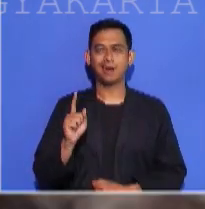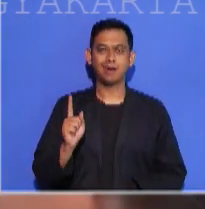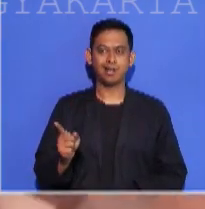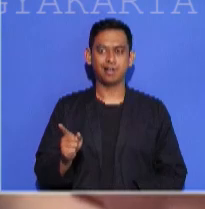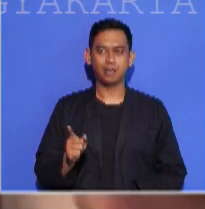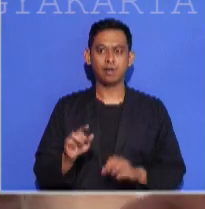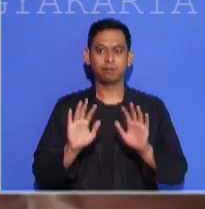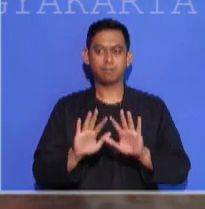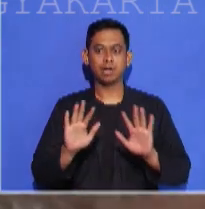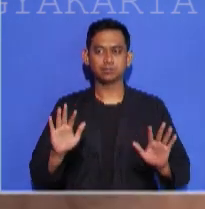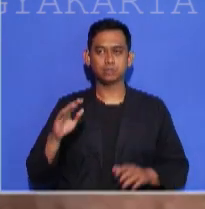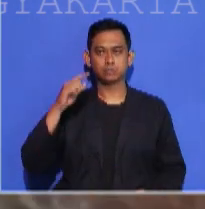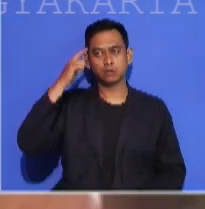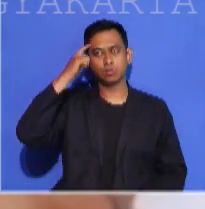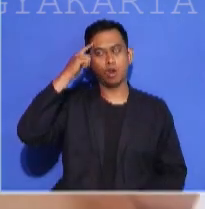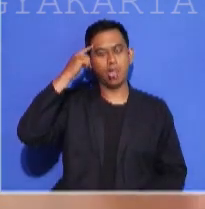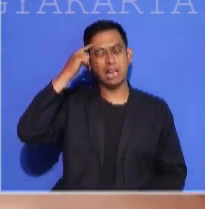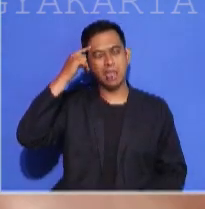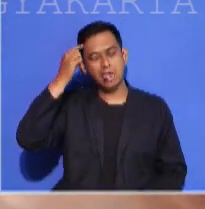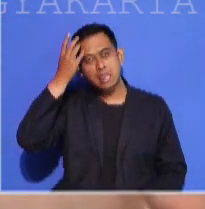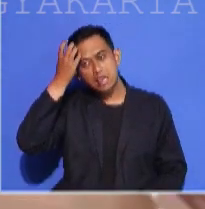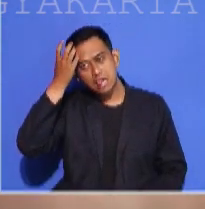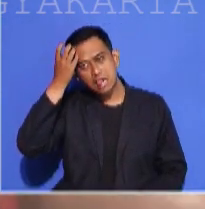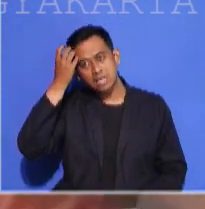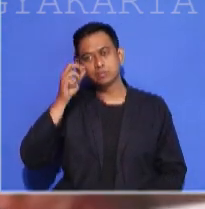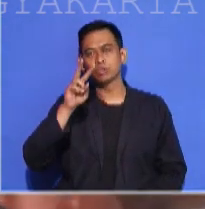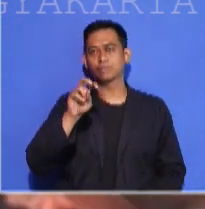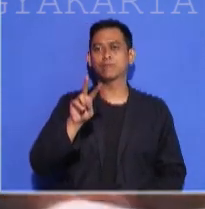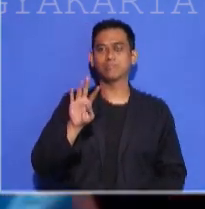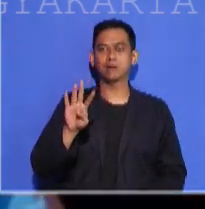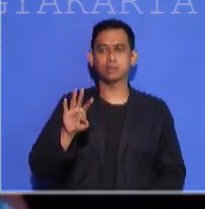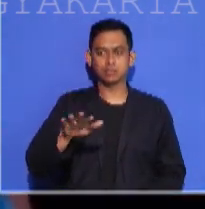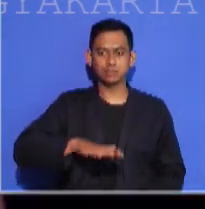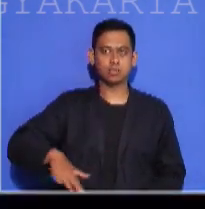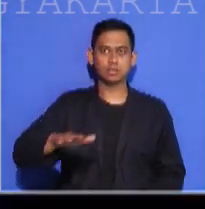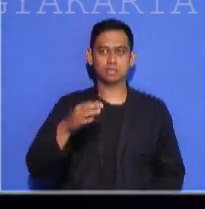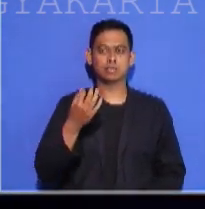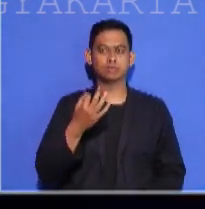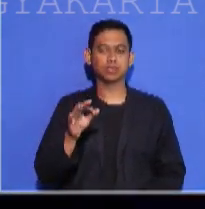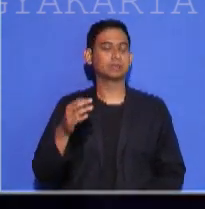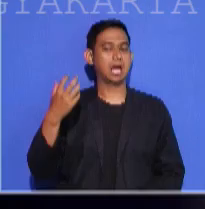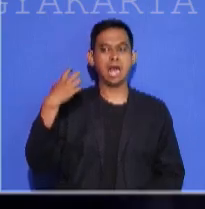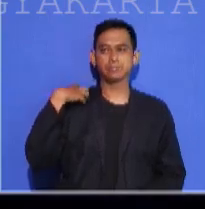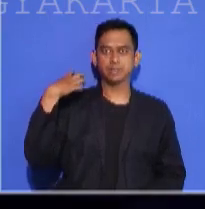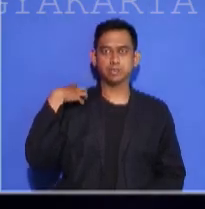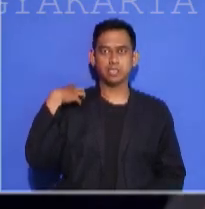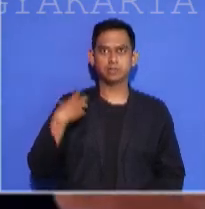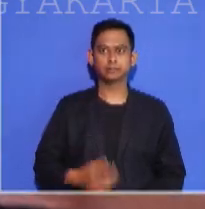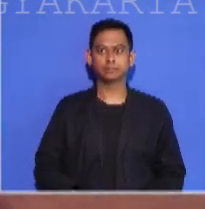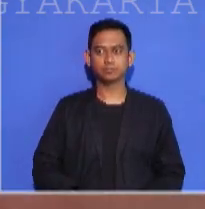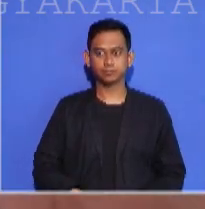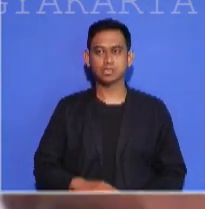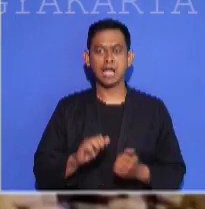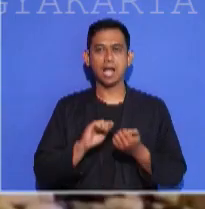meningitis yang terjadi pada bulan april 2024 di Prancis Inggris dan Amerika Serikat kasus ini